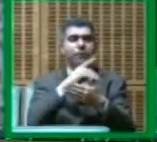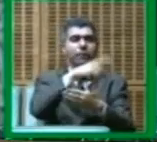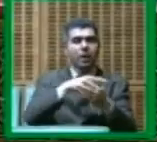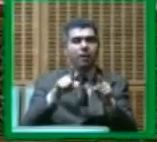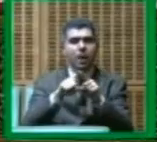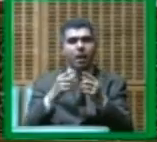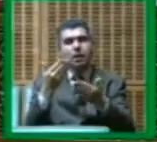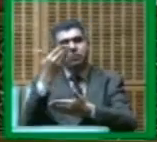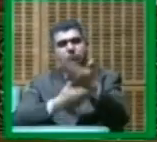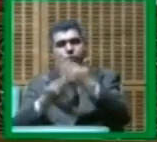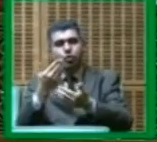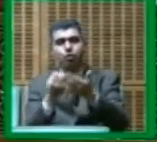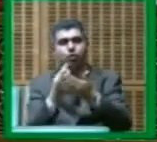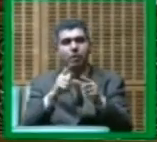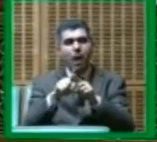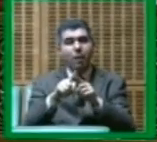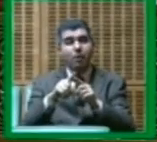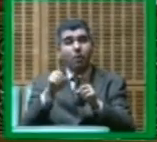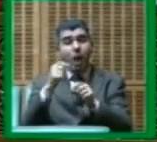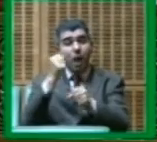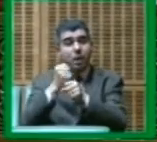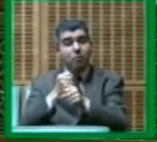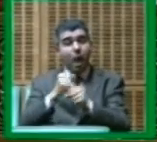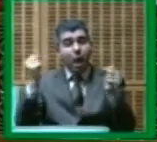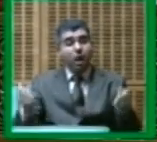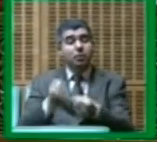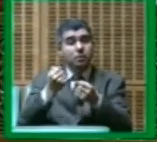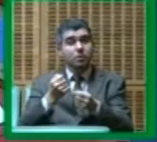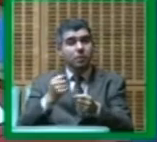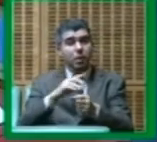واحد قصر في واجبه ما يمكنش انا الناس كيموتوا ممكن انا